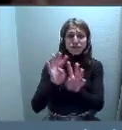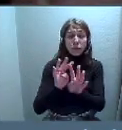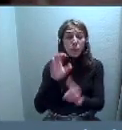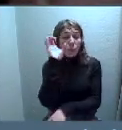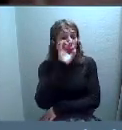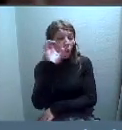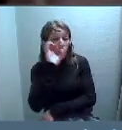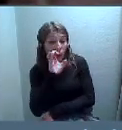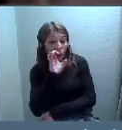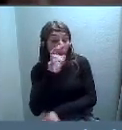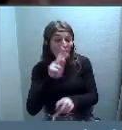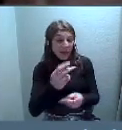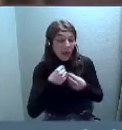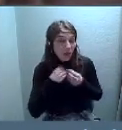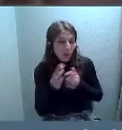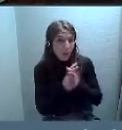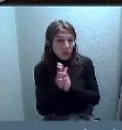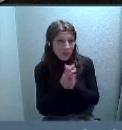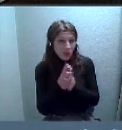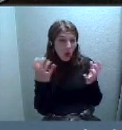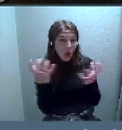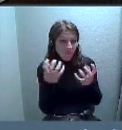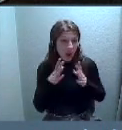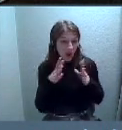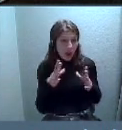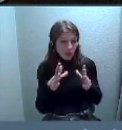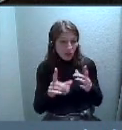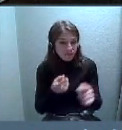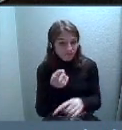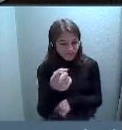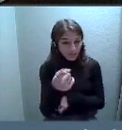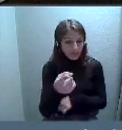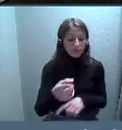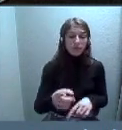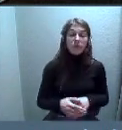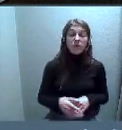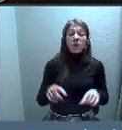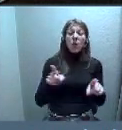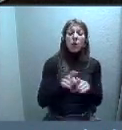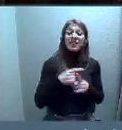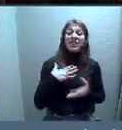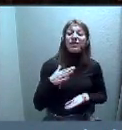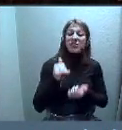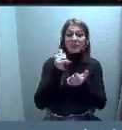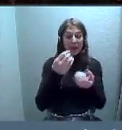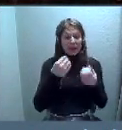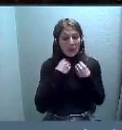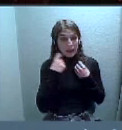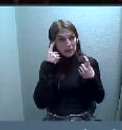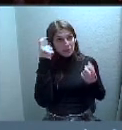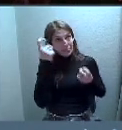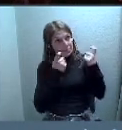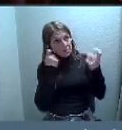curiosité, auront les motivations également pour poursuivre cet engagement. Et j'espère ainsi que ça va vous donner également, comme je disais tout à l'heure, à réfléchir et que cette action va